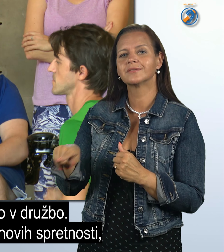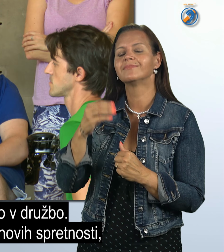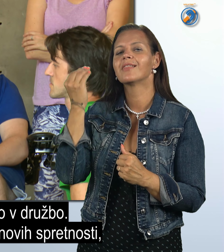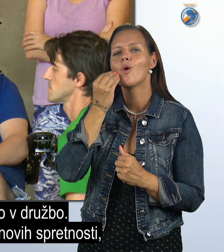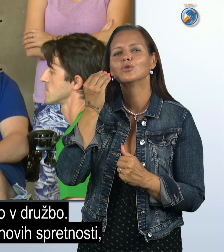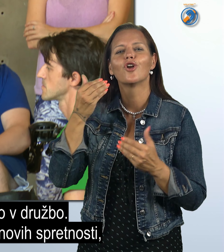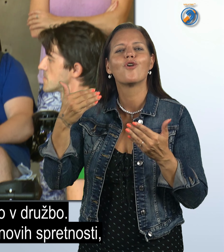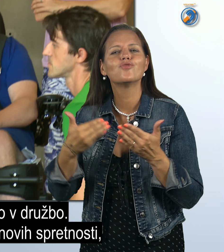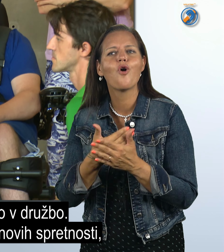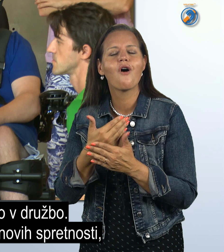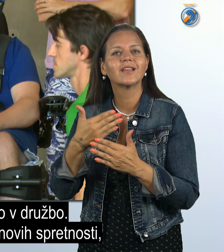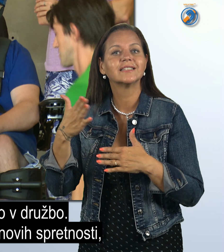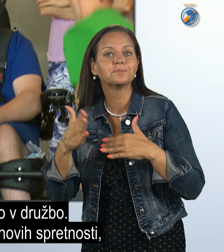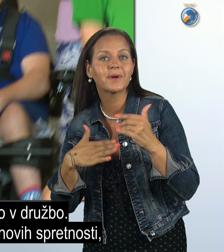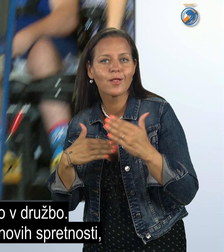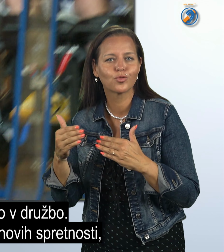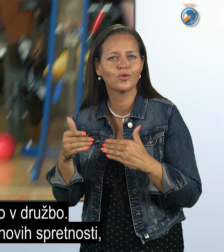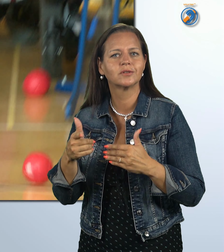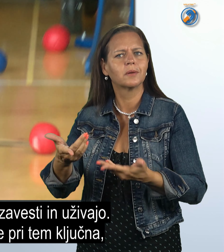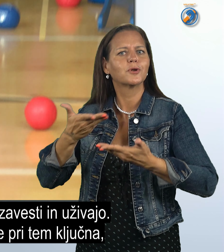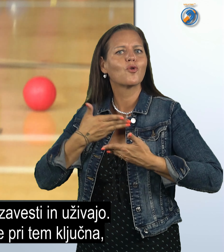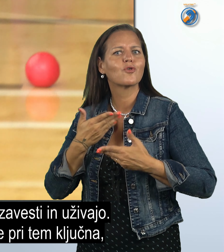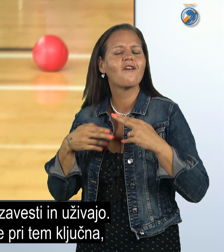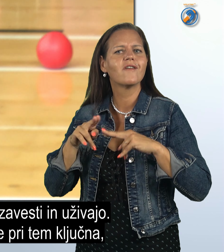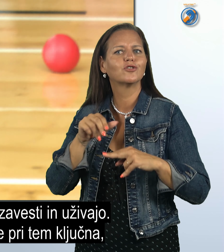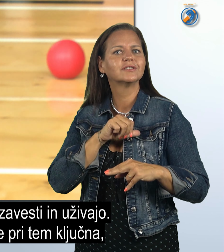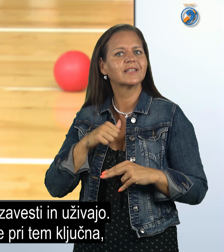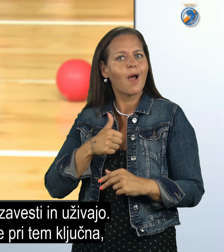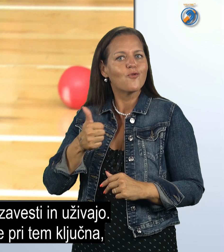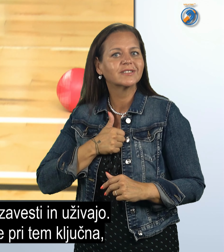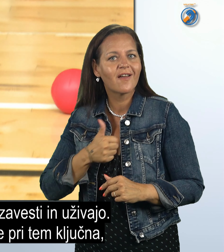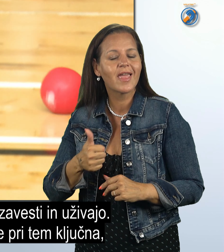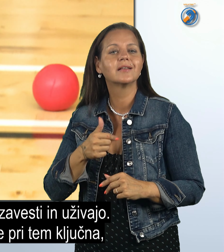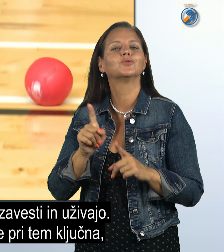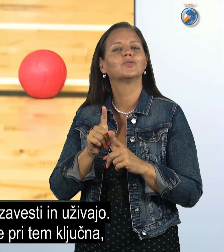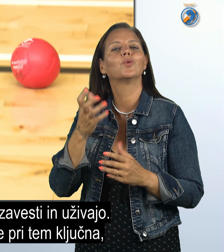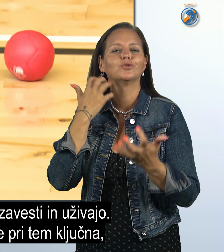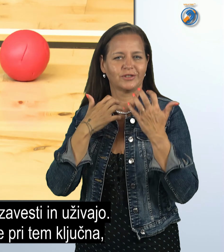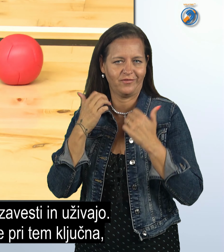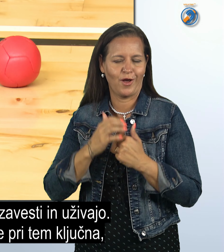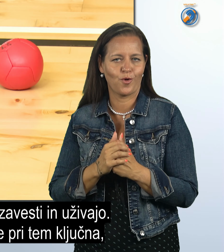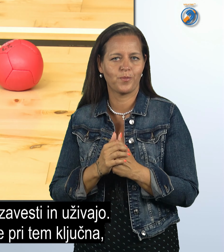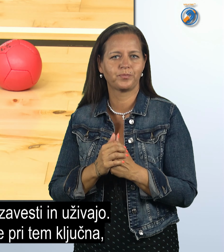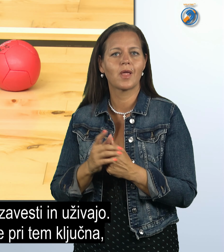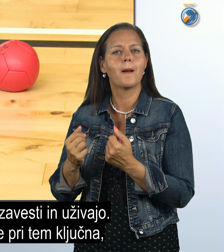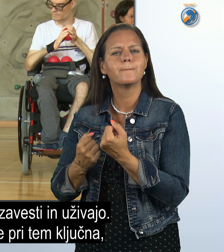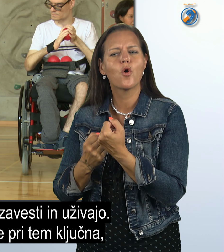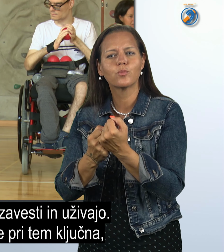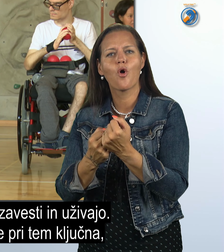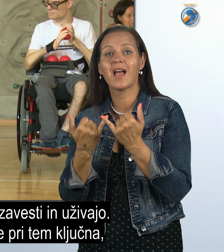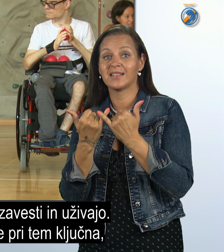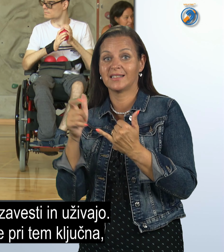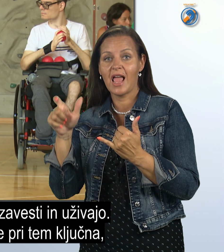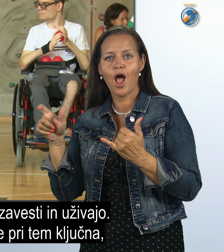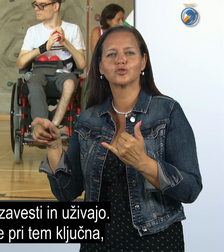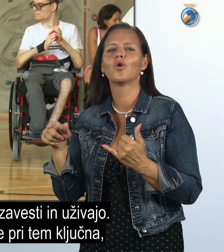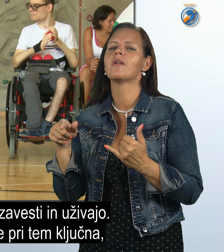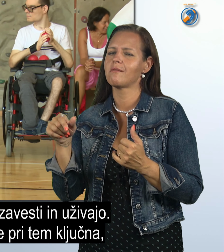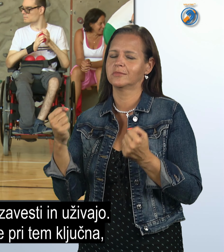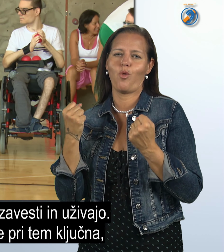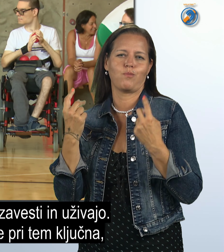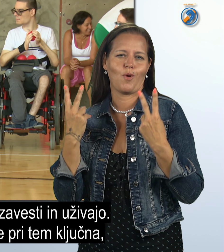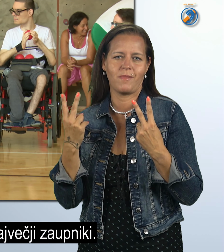Otroci se navčijo novih spretnosti, pridobijo več samozavesti in uživajo. Podpora staršev je